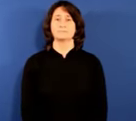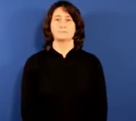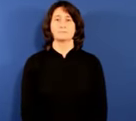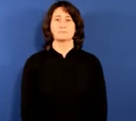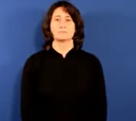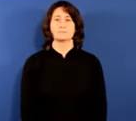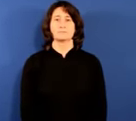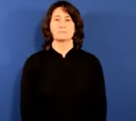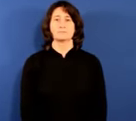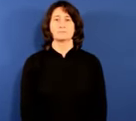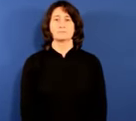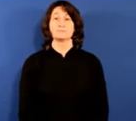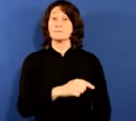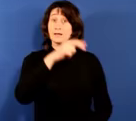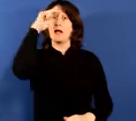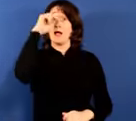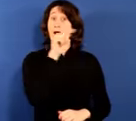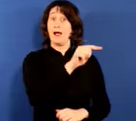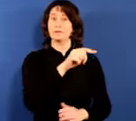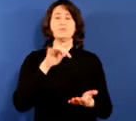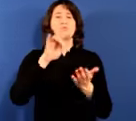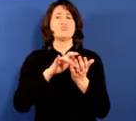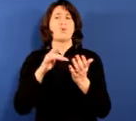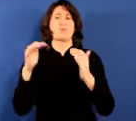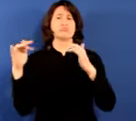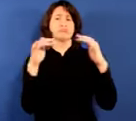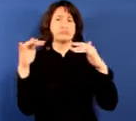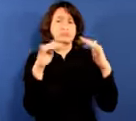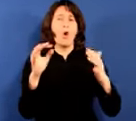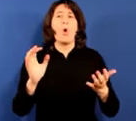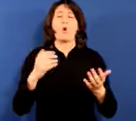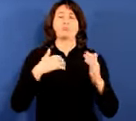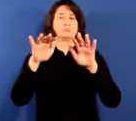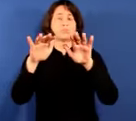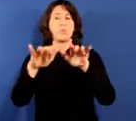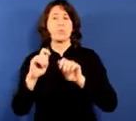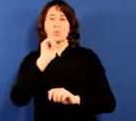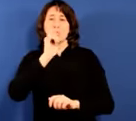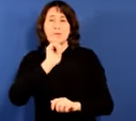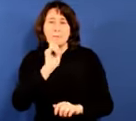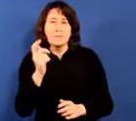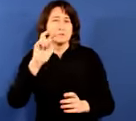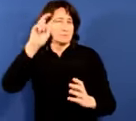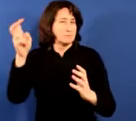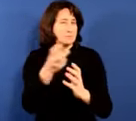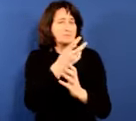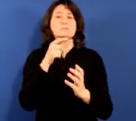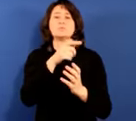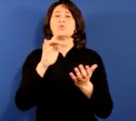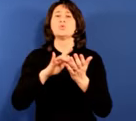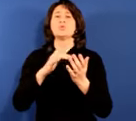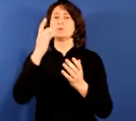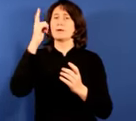Nagusiak berak hala azaldu du eta azpimarratu du hitzarmenak beste behin erakusten duela Aldundiak Athletiki ematen dion